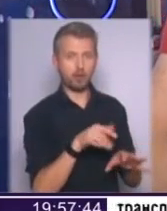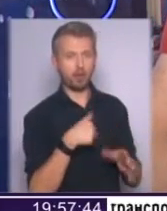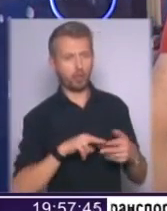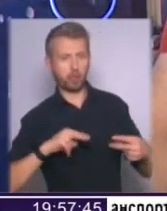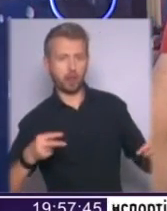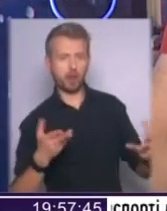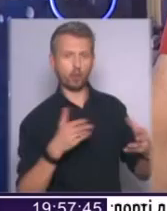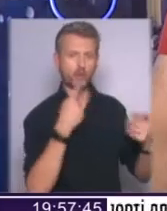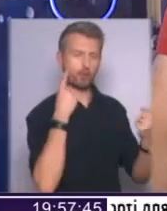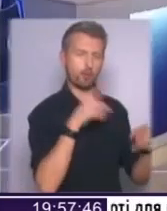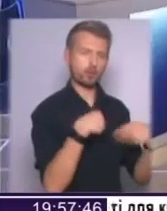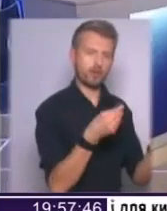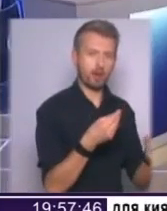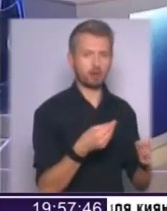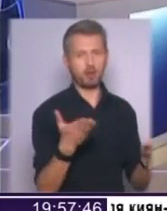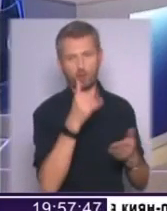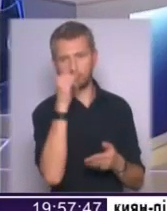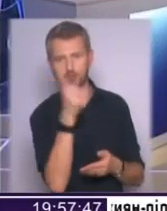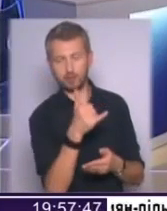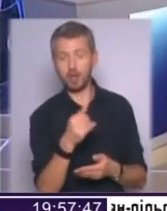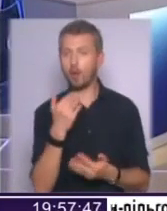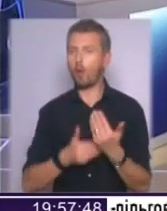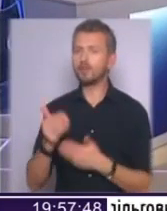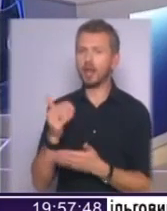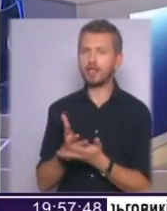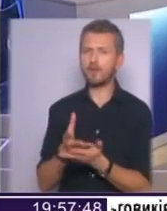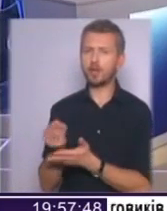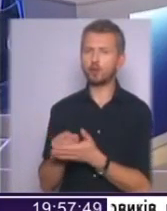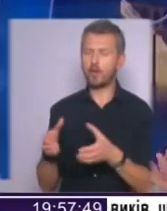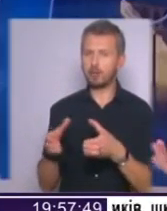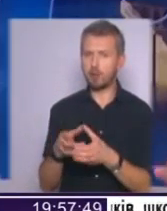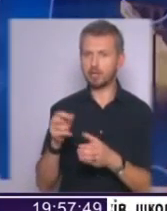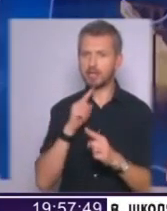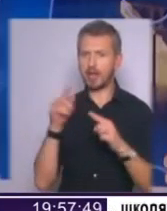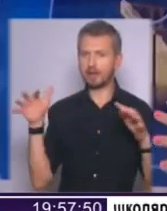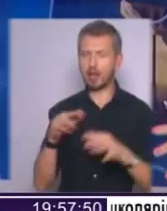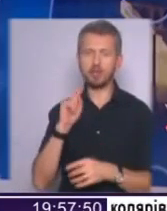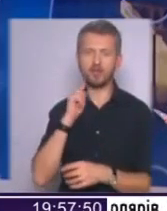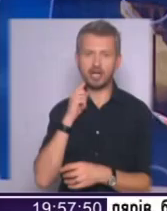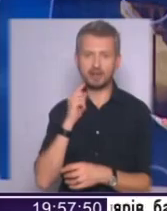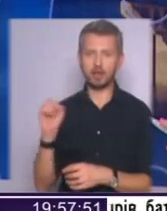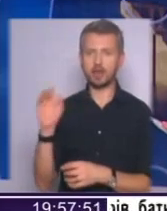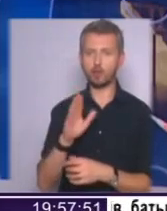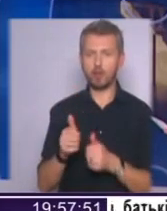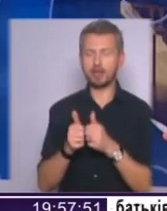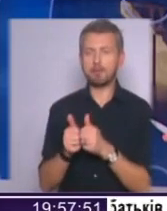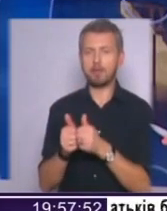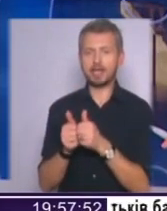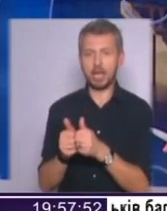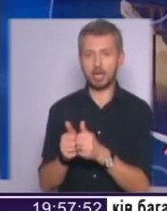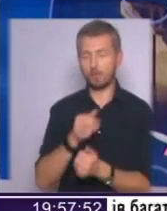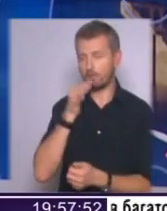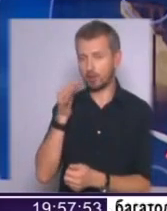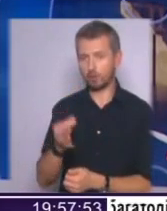надавати. І останнє фінансування партії, якщо не помиляюся, на саміті у Ризі європейські партнери